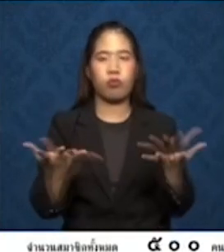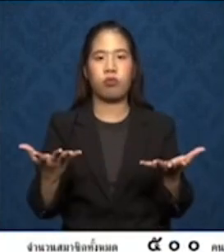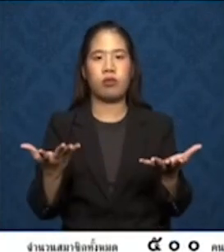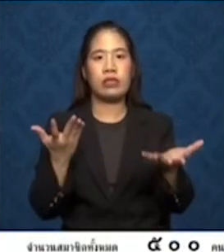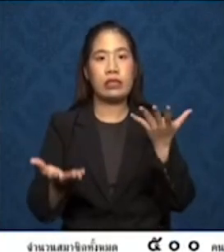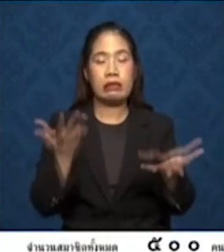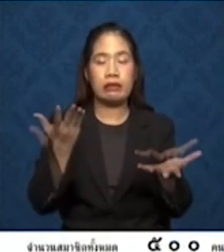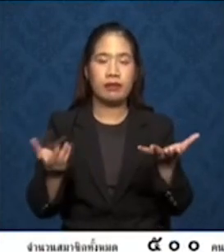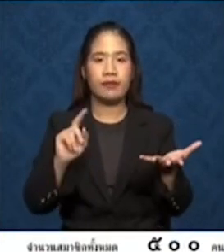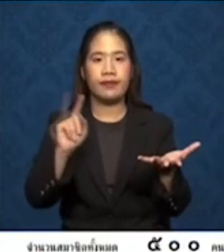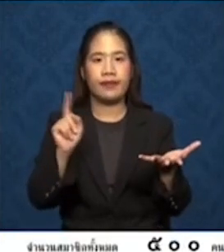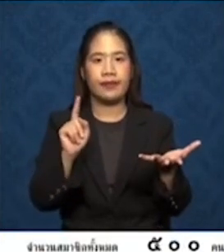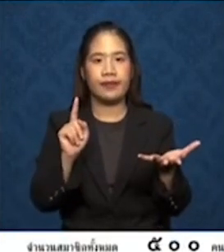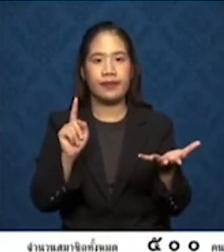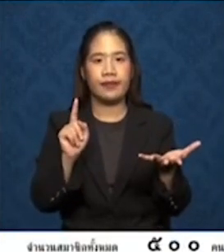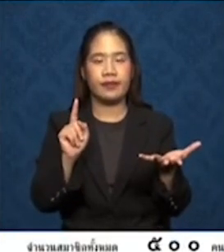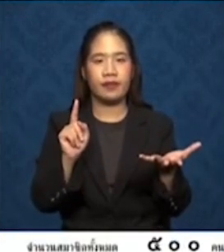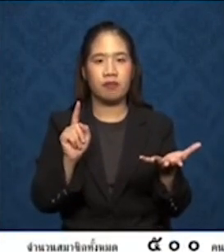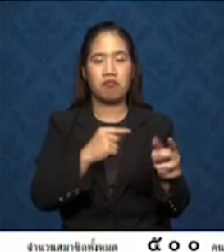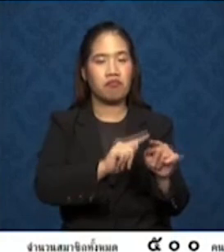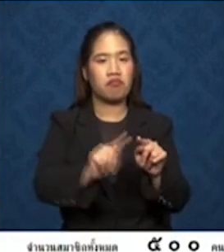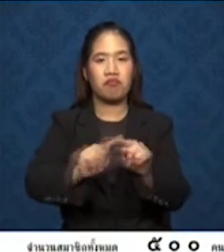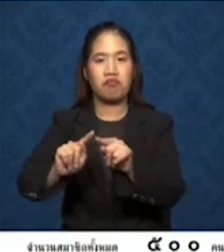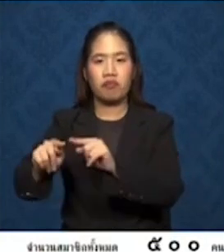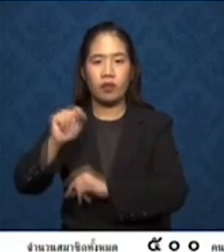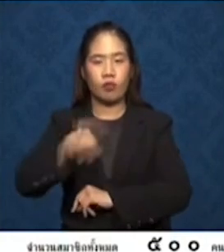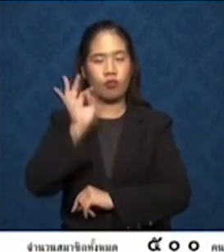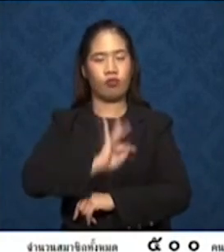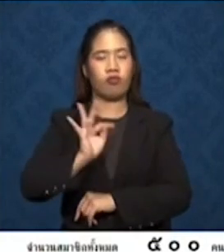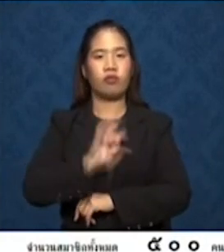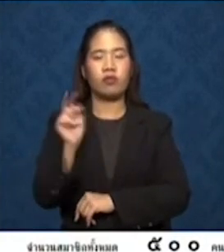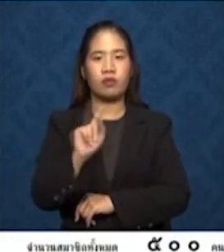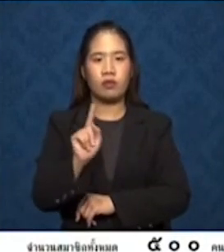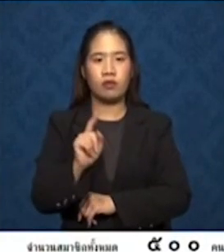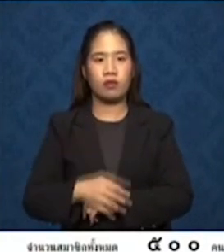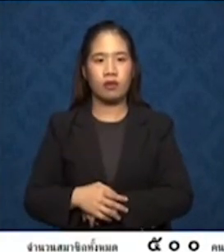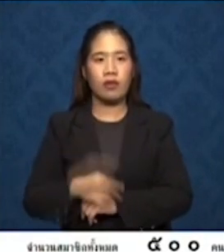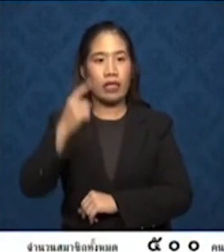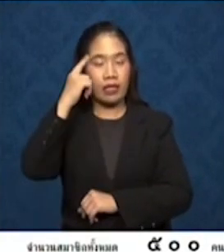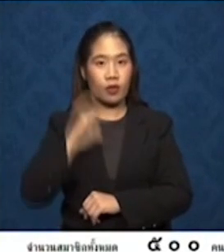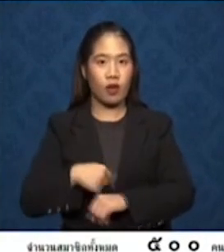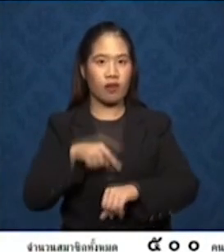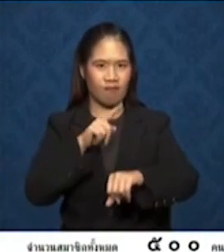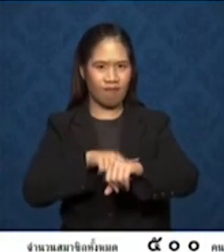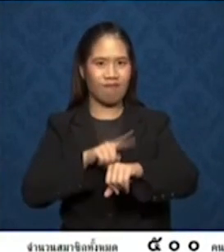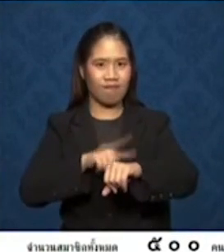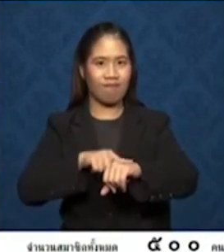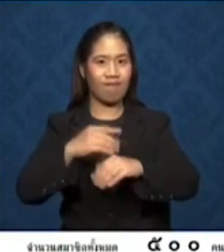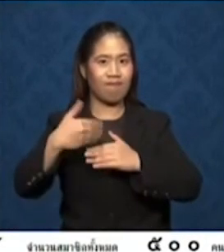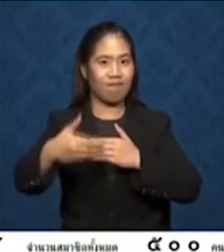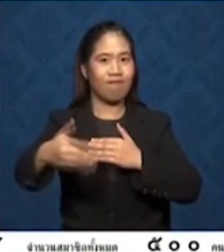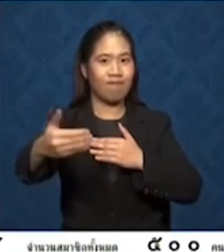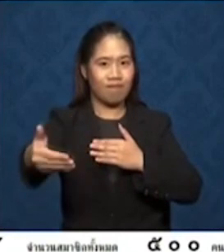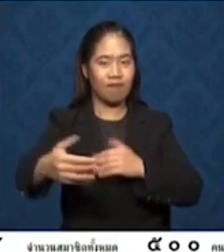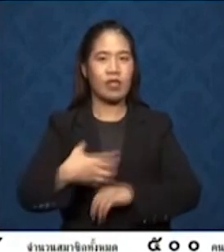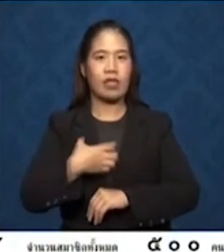ล้ำลึกต่างๆเหล่านี้เนี่ยผมคิดว่าให้เวลานะครับให้เวลารัฐบาลบริหารงานให้